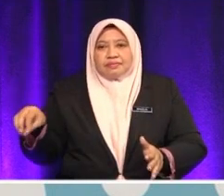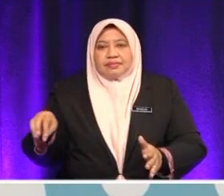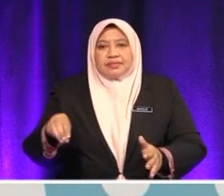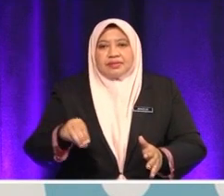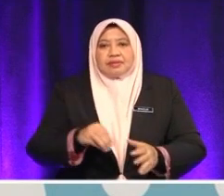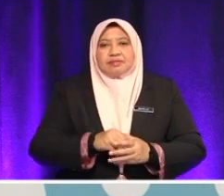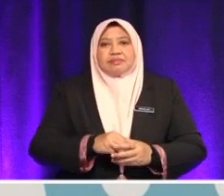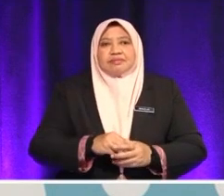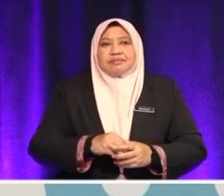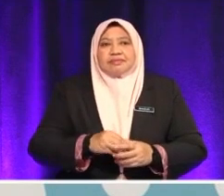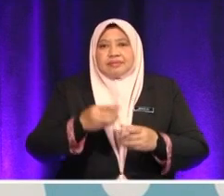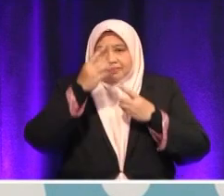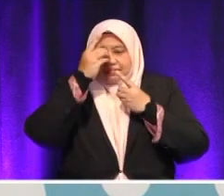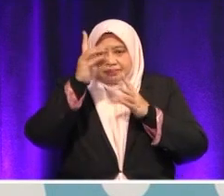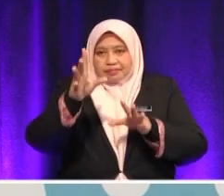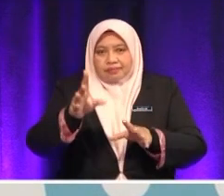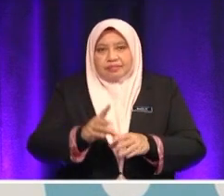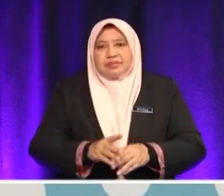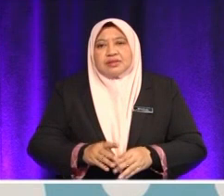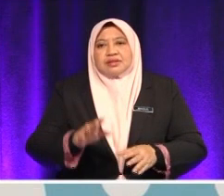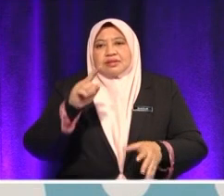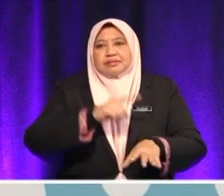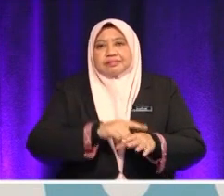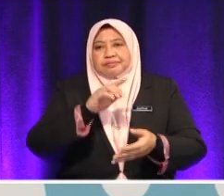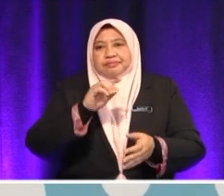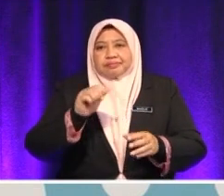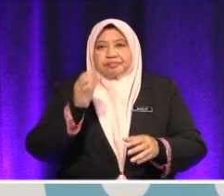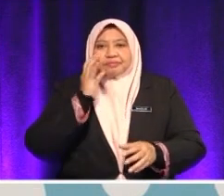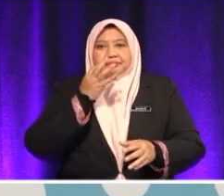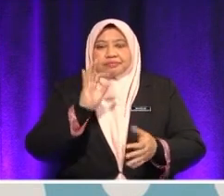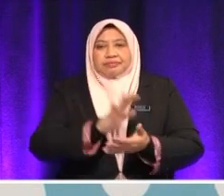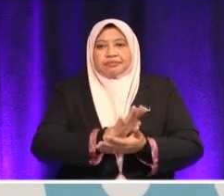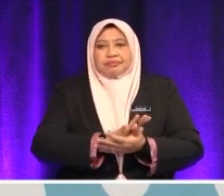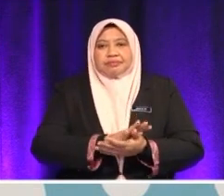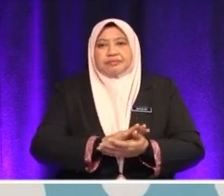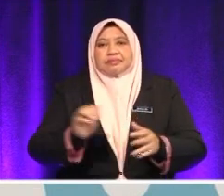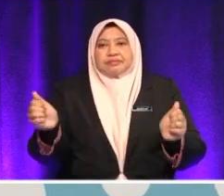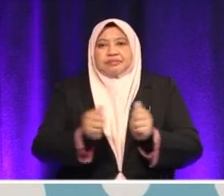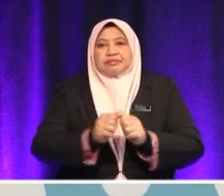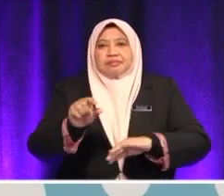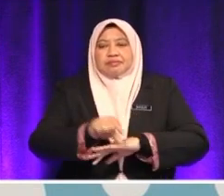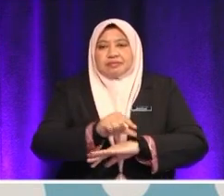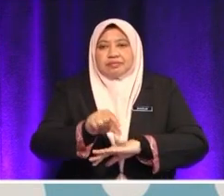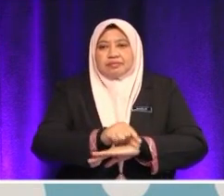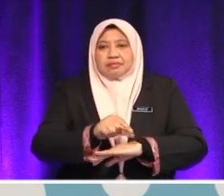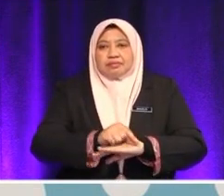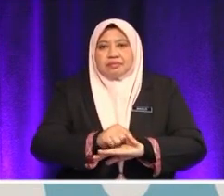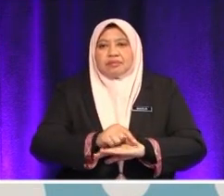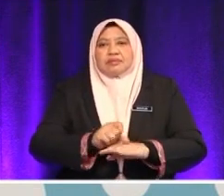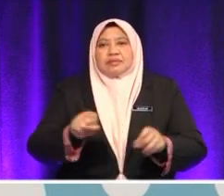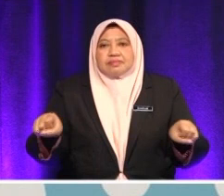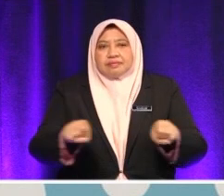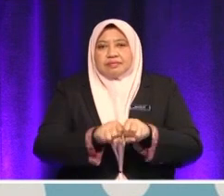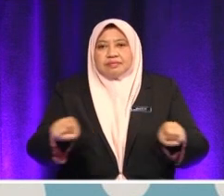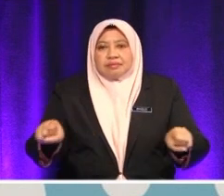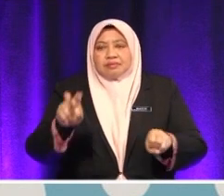orang murid di sebuah sekolah Oke soal dan e menggunakan skala 2 cm kepada